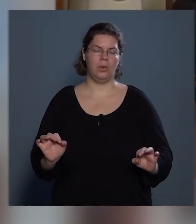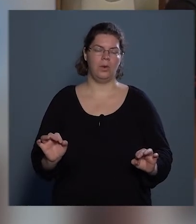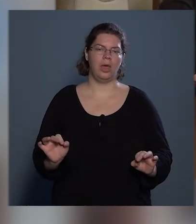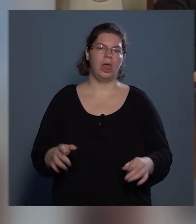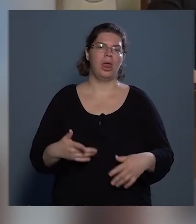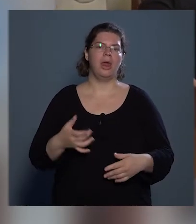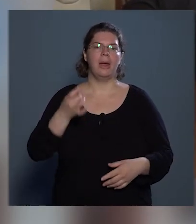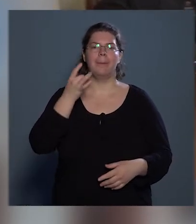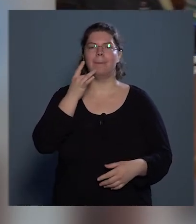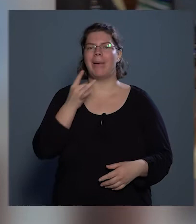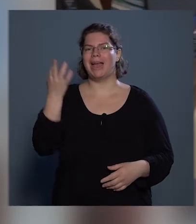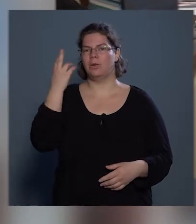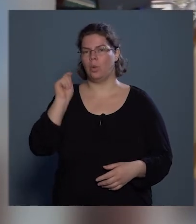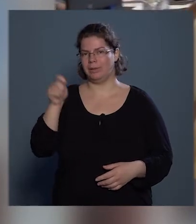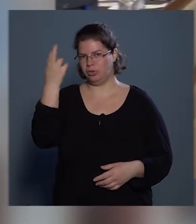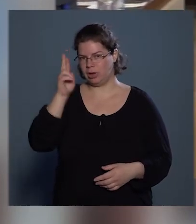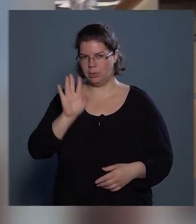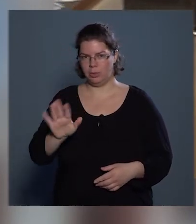Bánó képviselő úr, a szó.